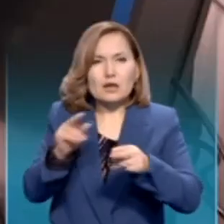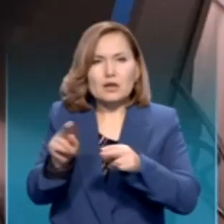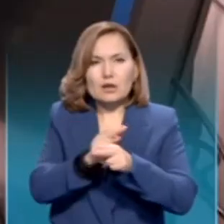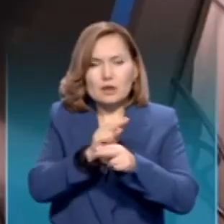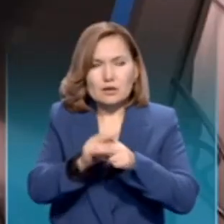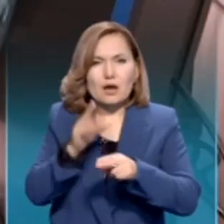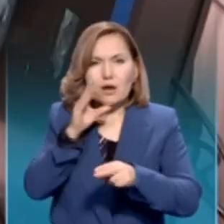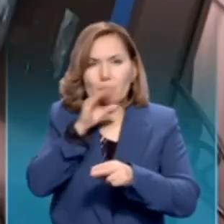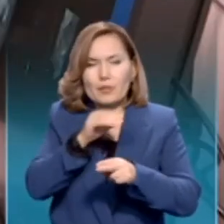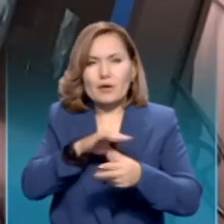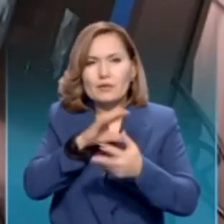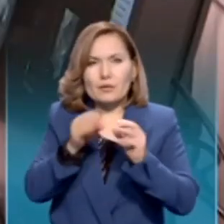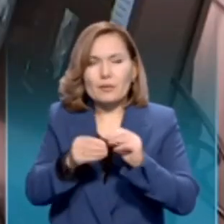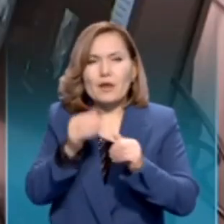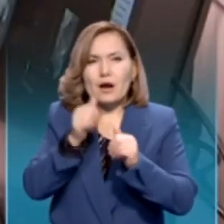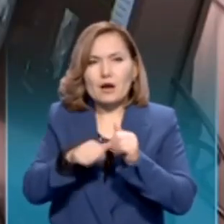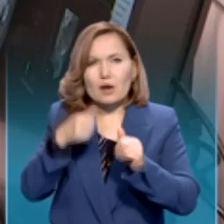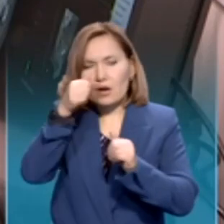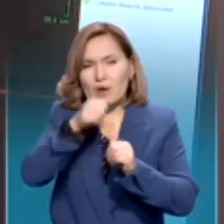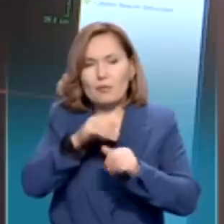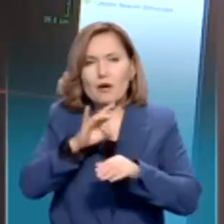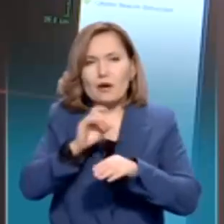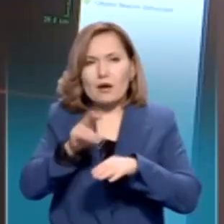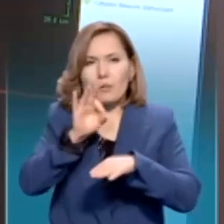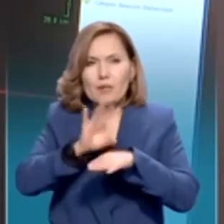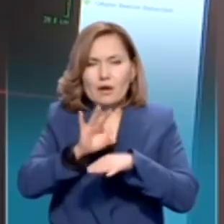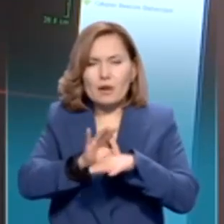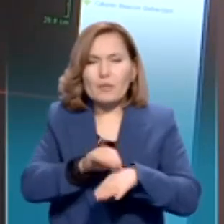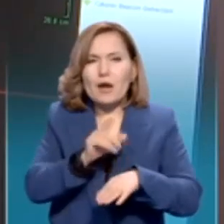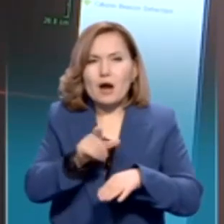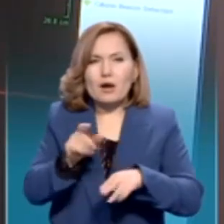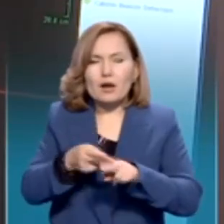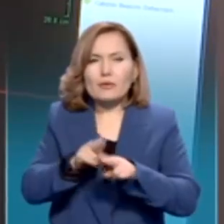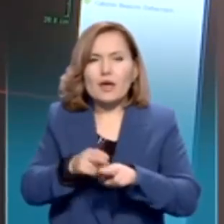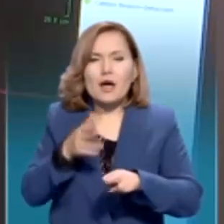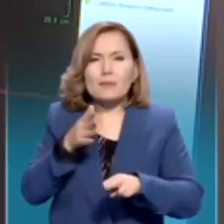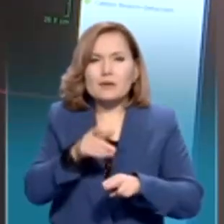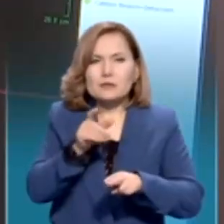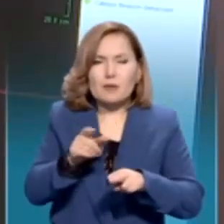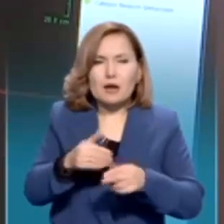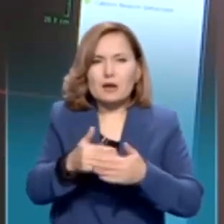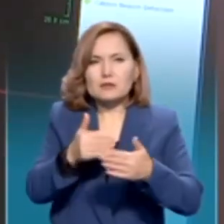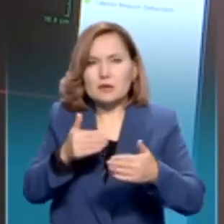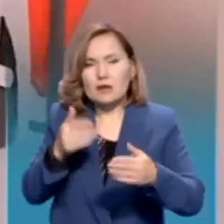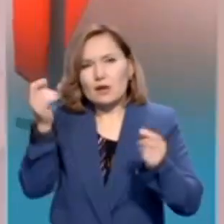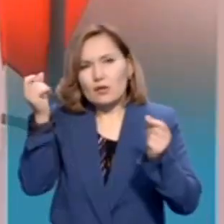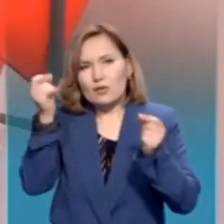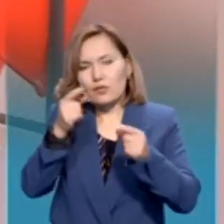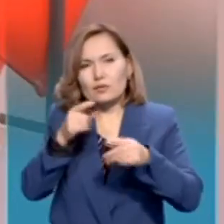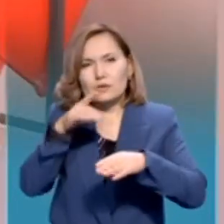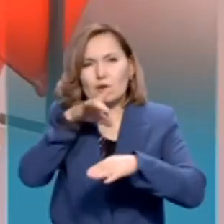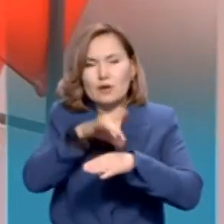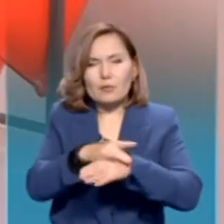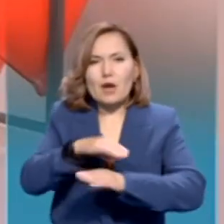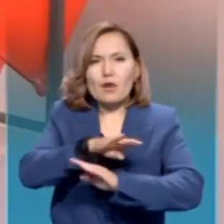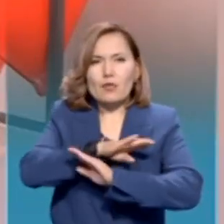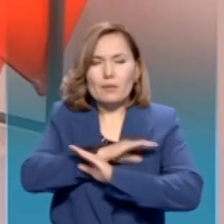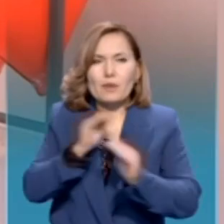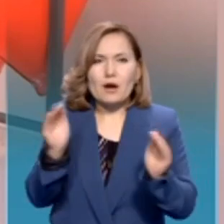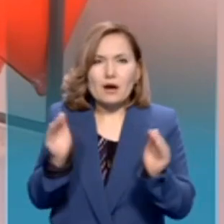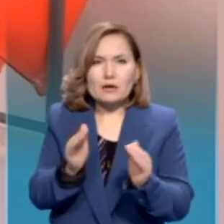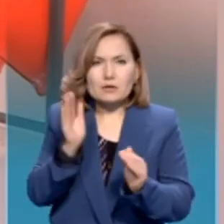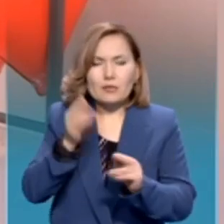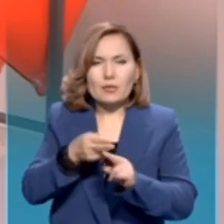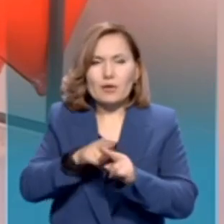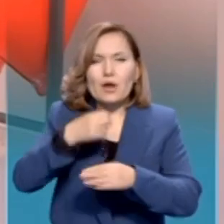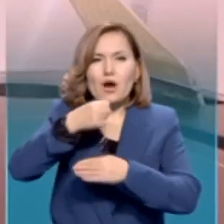Соның арқасында жылына орташа есеппен онкологиялық сырқатқа шалдыққан 5000 адамның ауруын ерте сатысында анықтап, өлім жітім едәуір азаймақ.